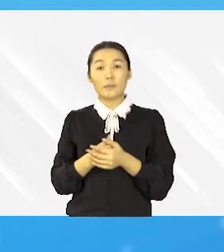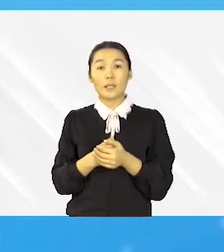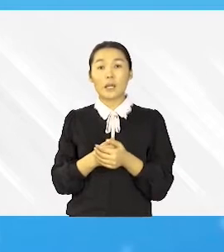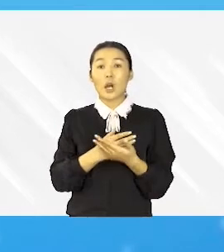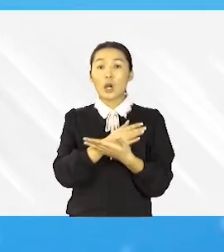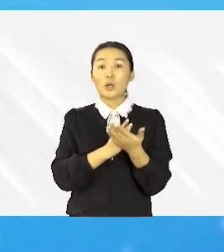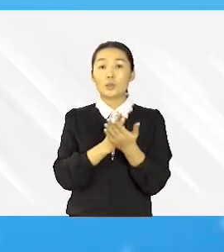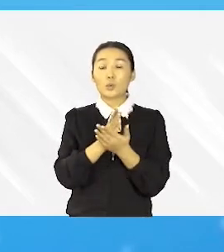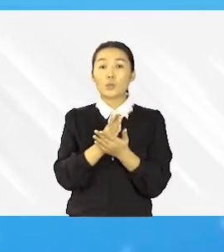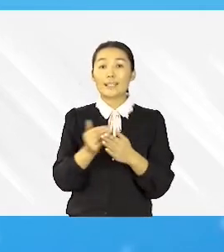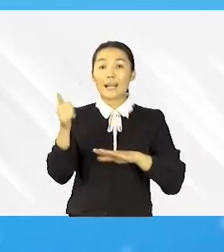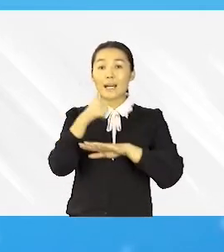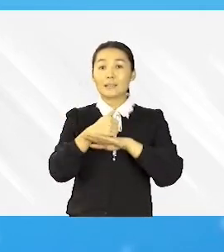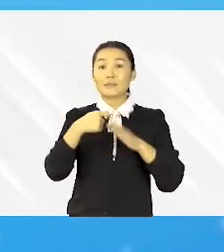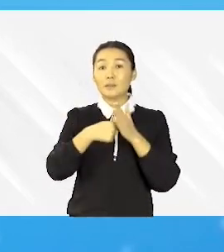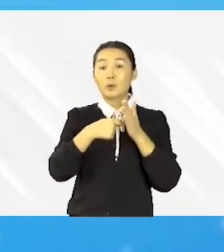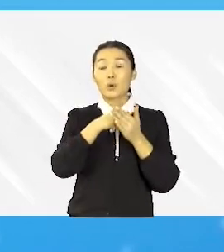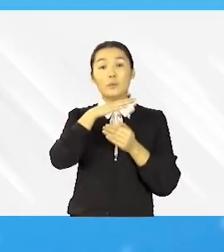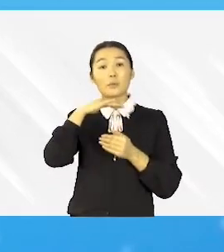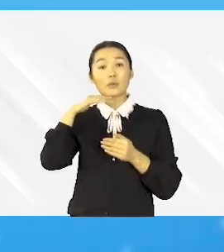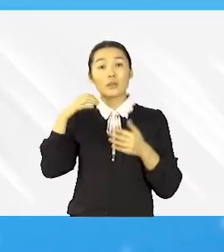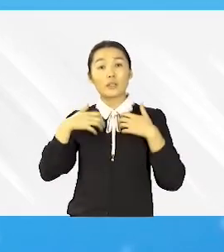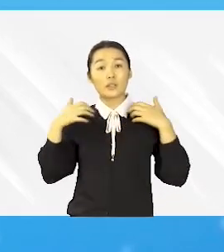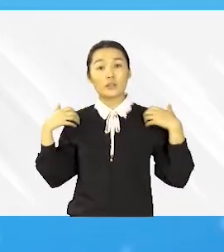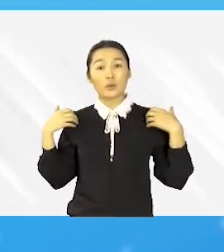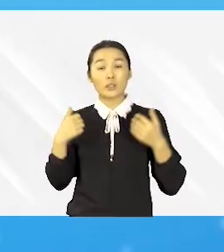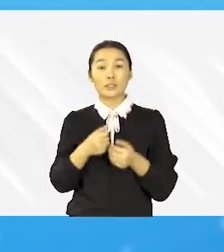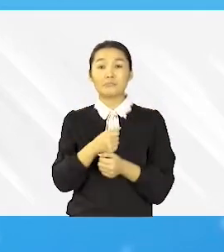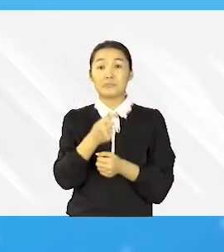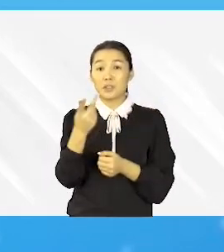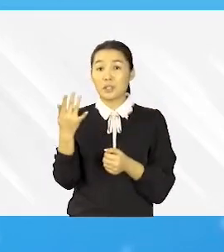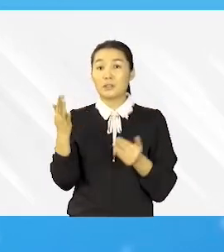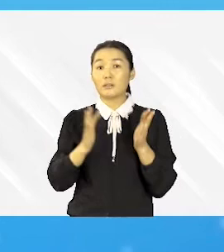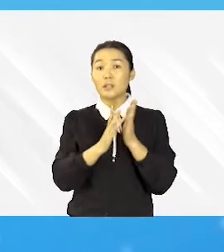служат основным кормом многих животных и даже некоторых растений.